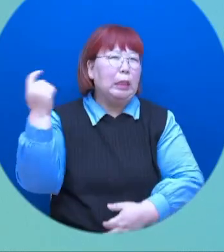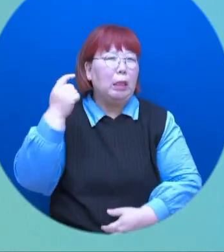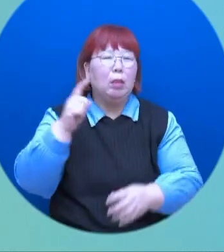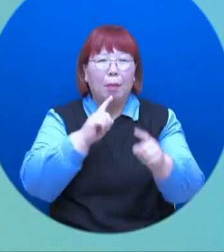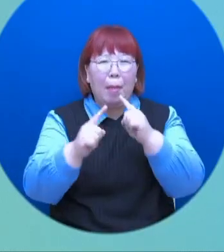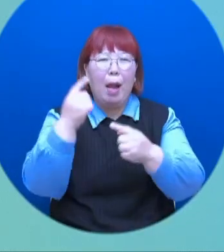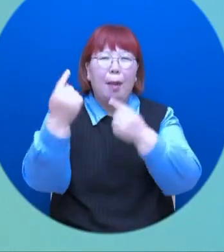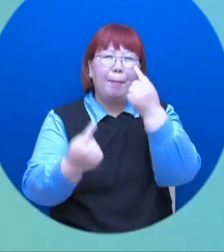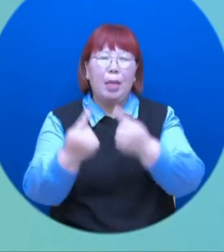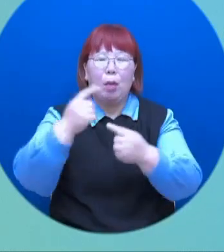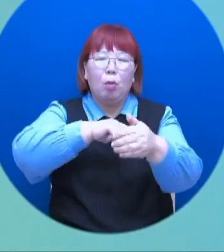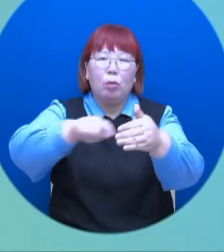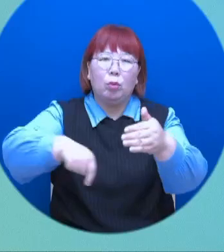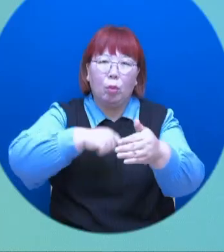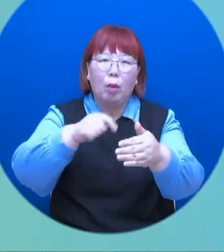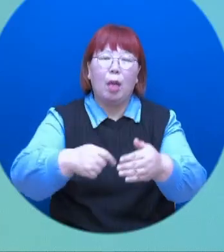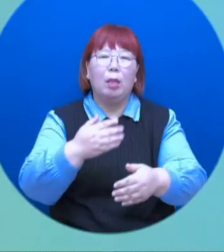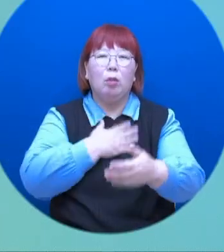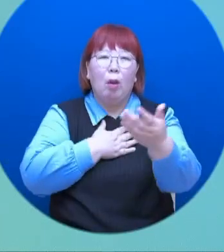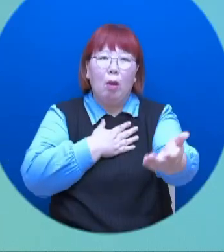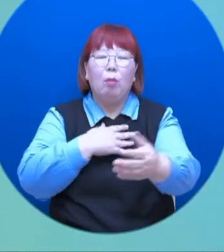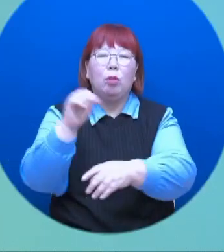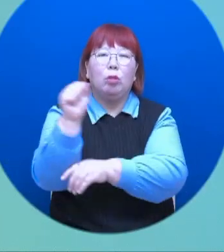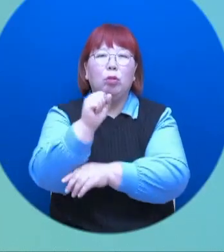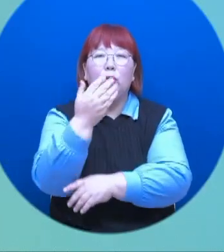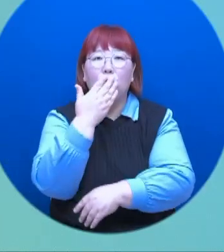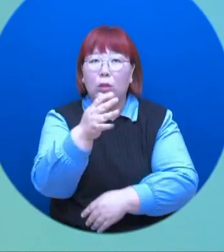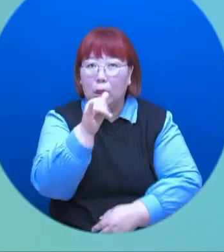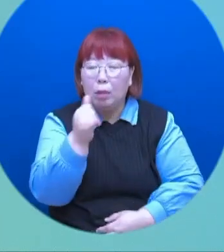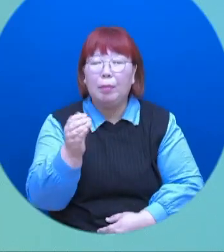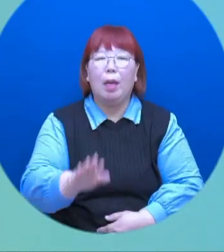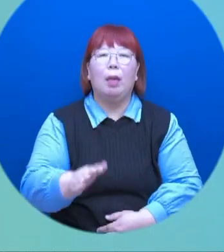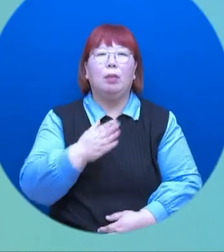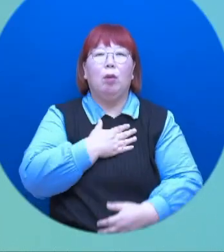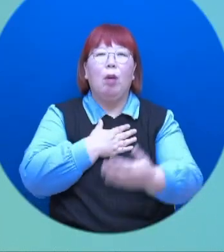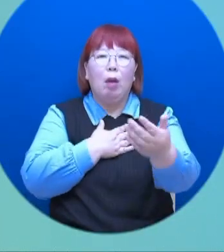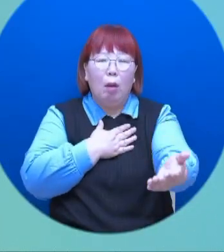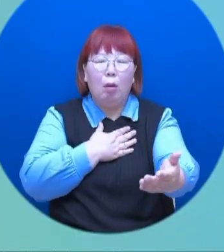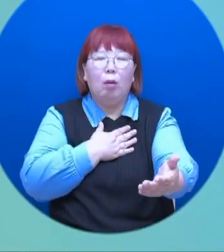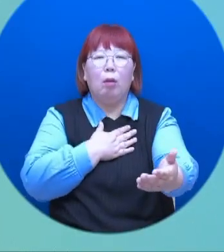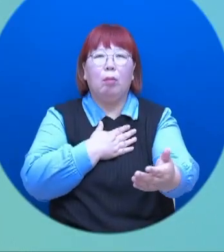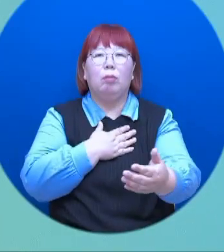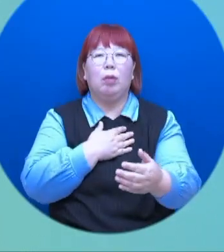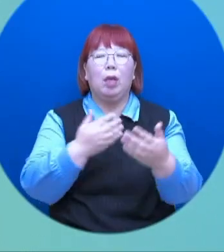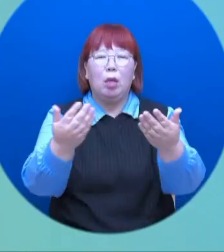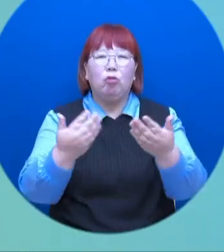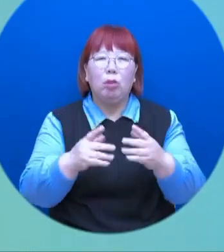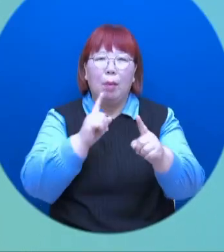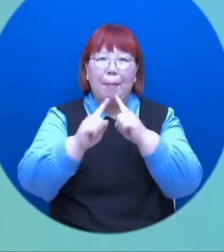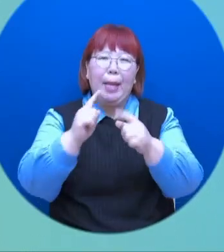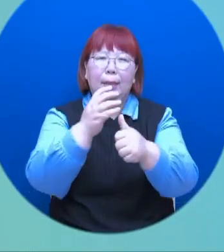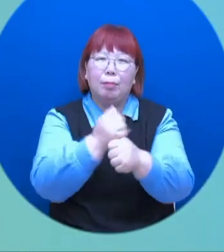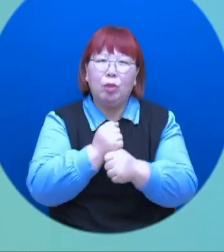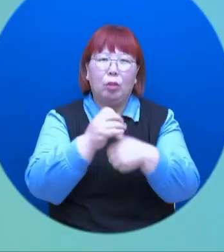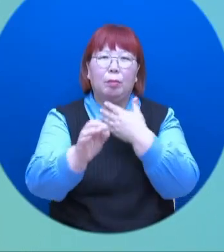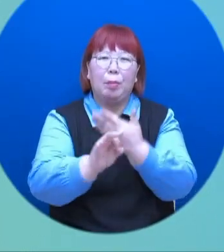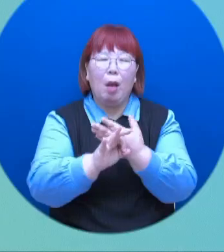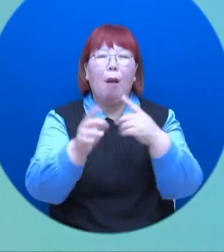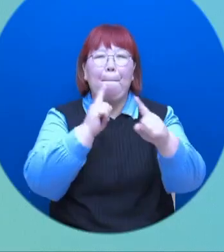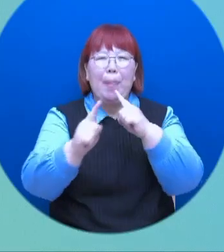비교 속에 저와 여러분을 흔들 수 있지만 저와 여러분에게 주시는 말씀을 붙들면 말씀은 여전히 능력이